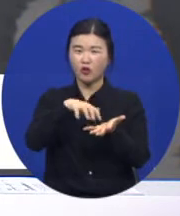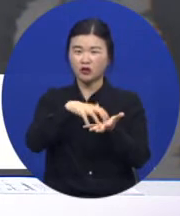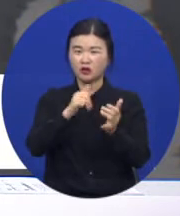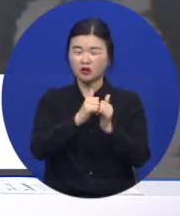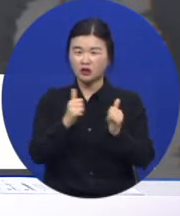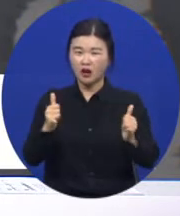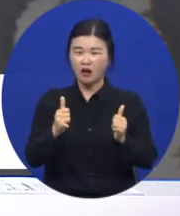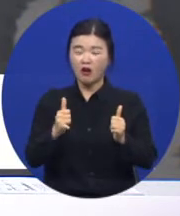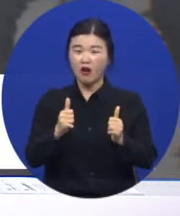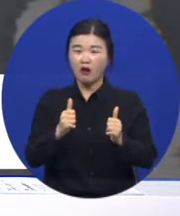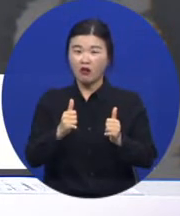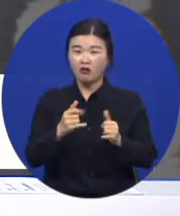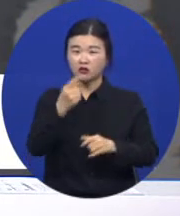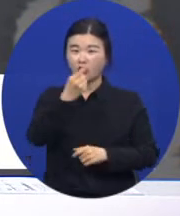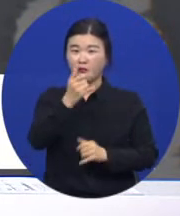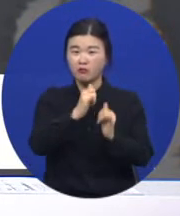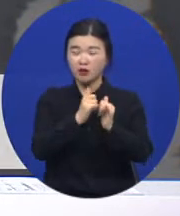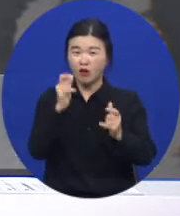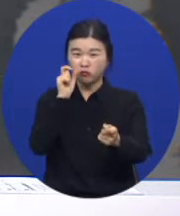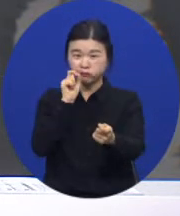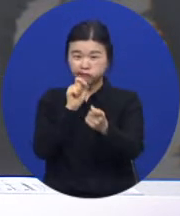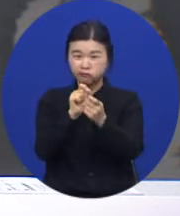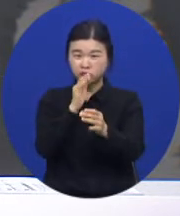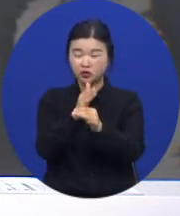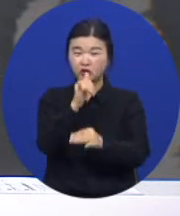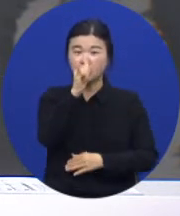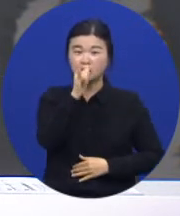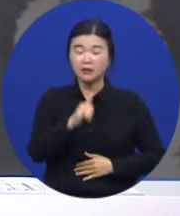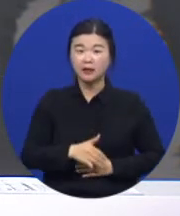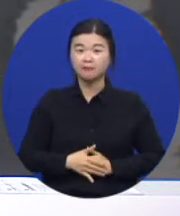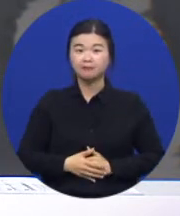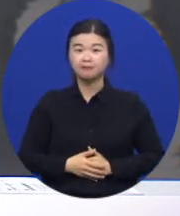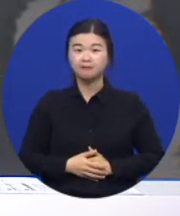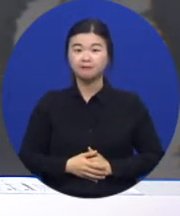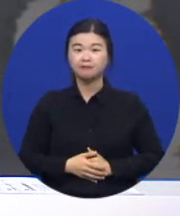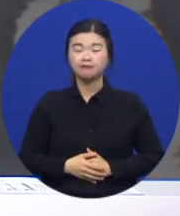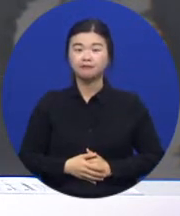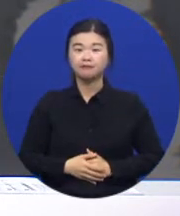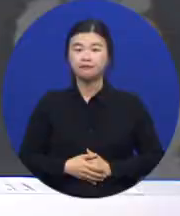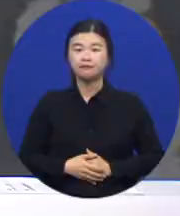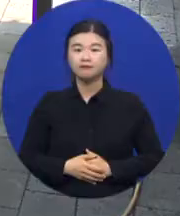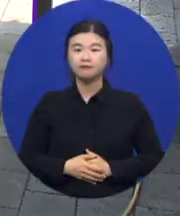단숨에 천 명에 육박하고 있습니다 박주영이 자입니다